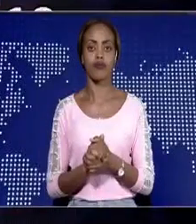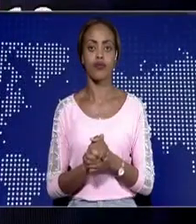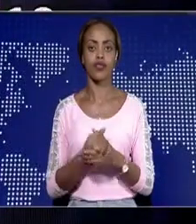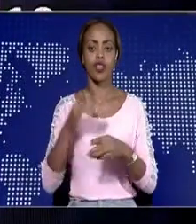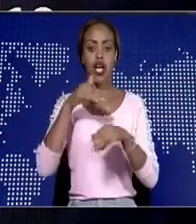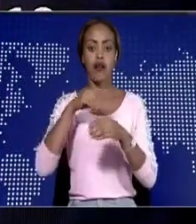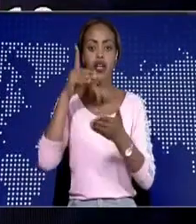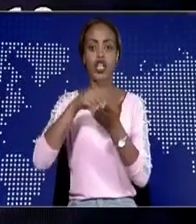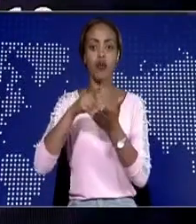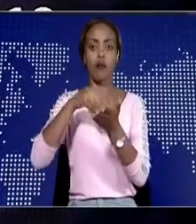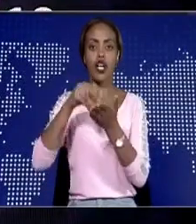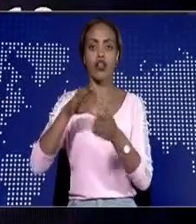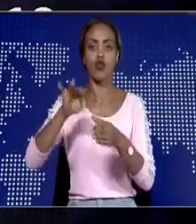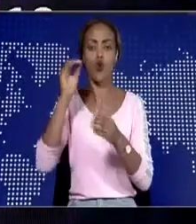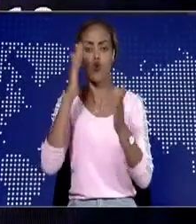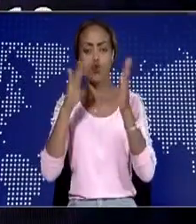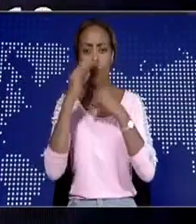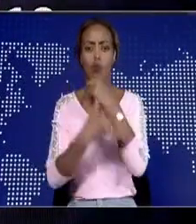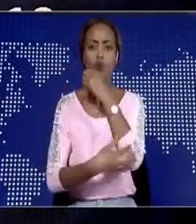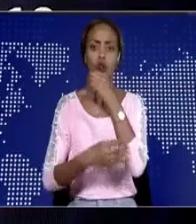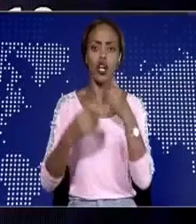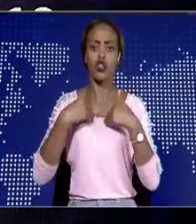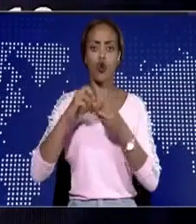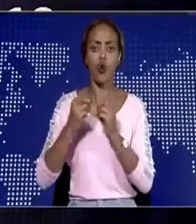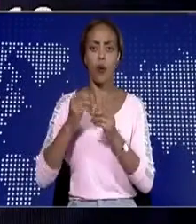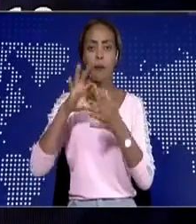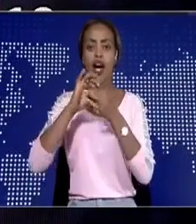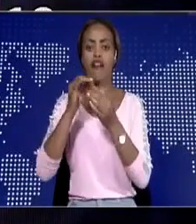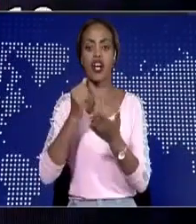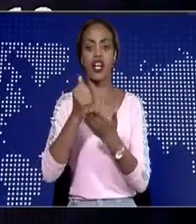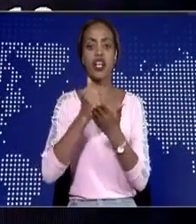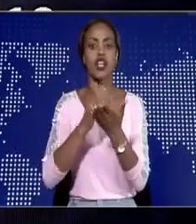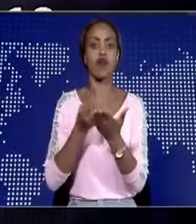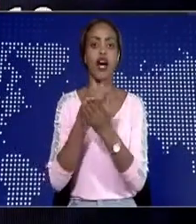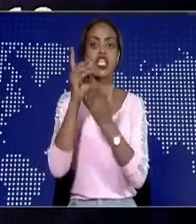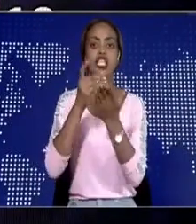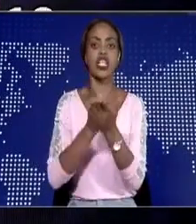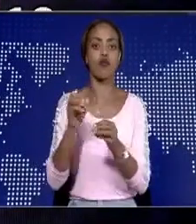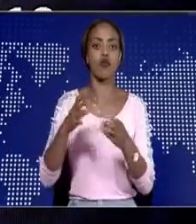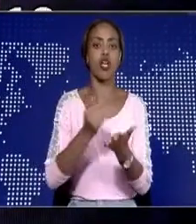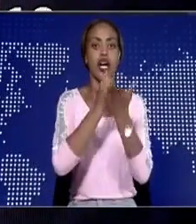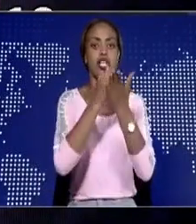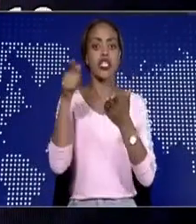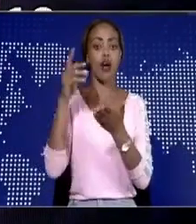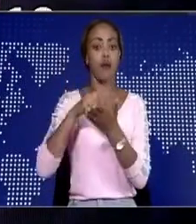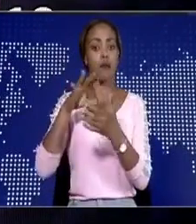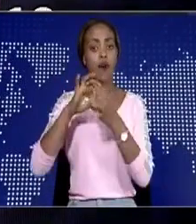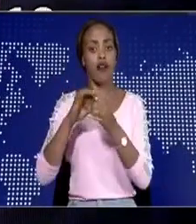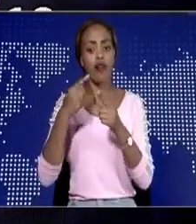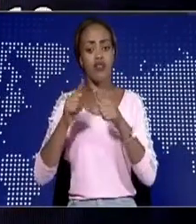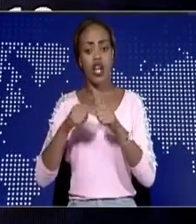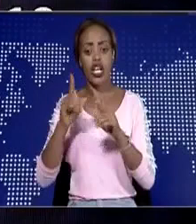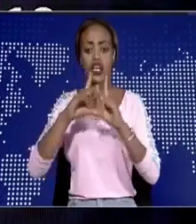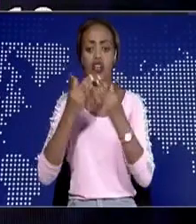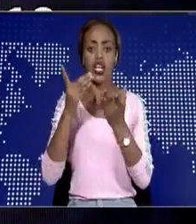ابي كتما مقله زركبو استصقم وغنات محبر لمعات اندرتا بزغبرت لهم حجز امسكينهم تا محبر اب مقله اب استفلاليو